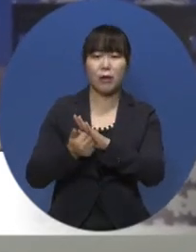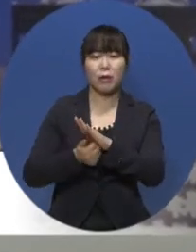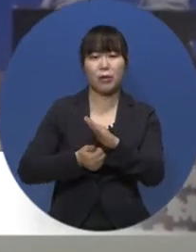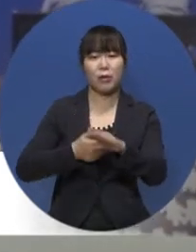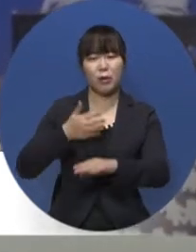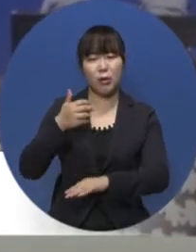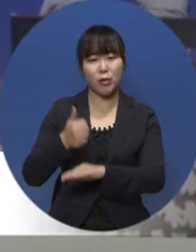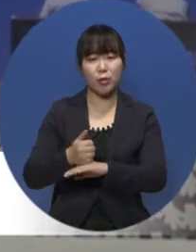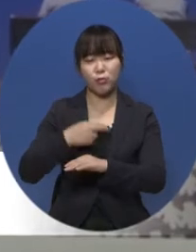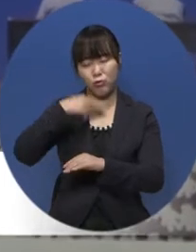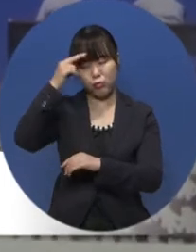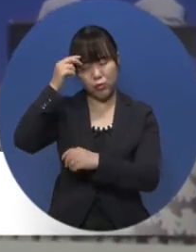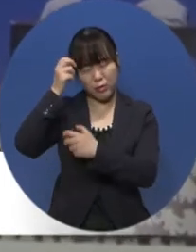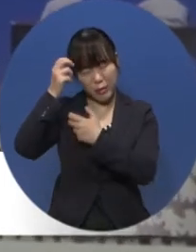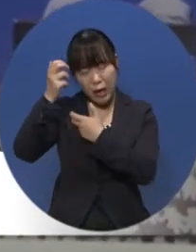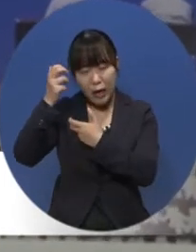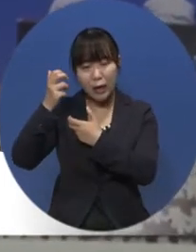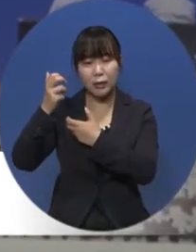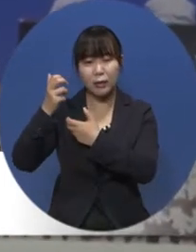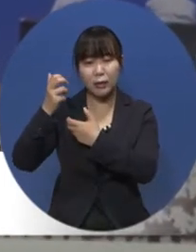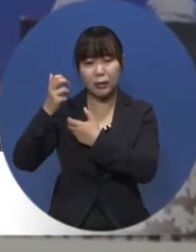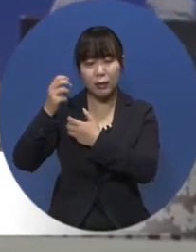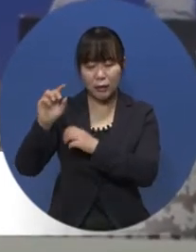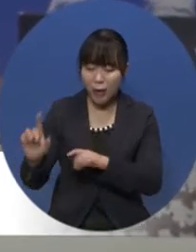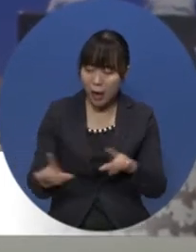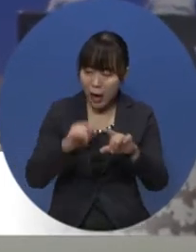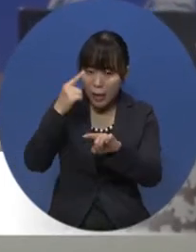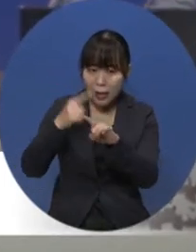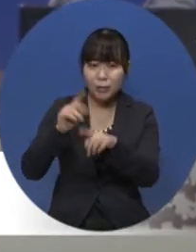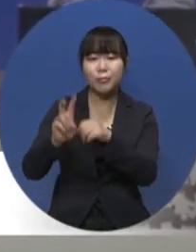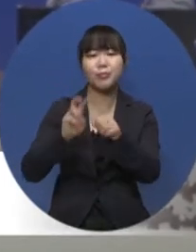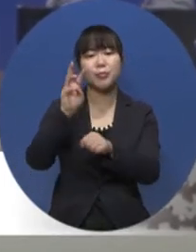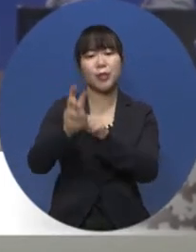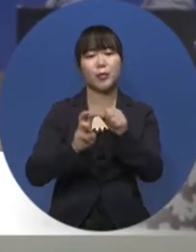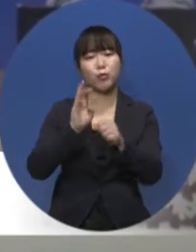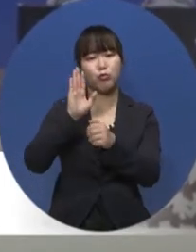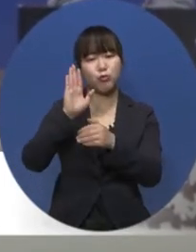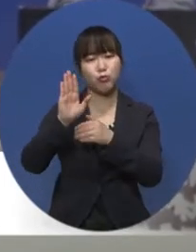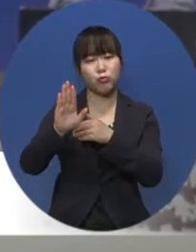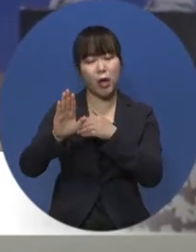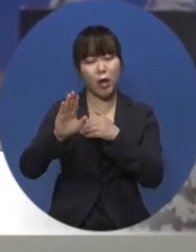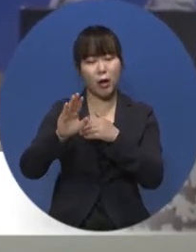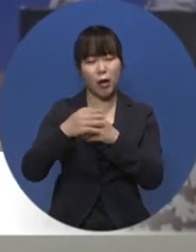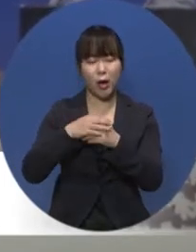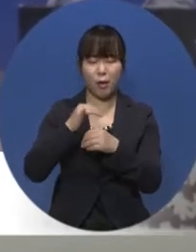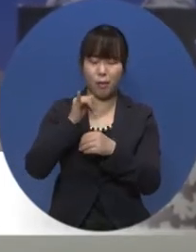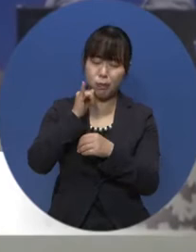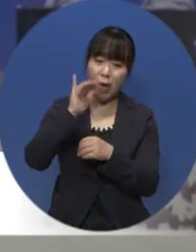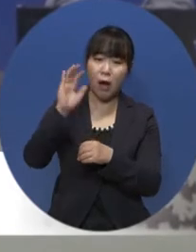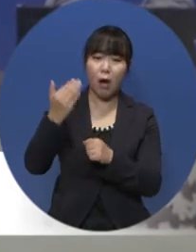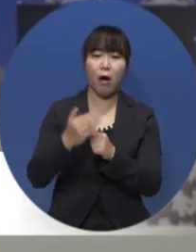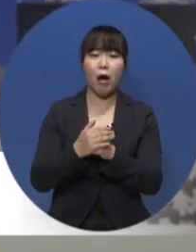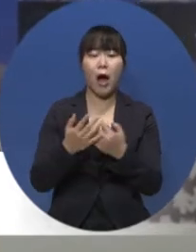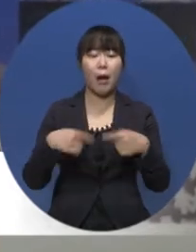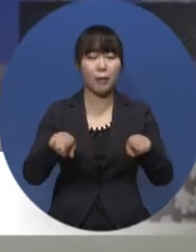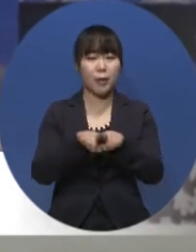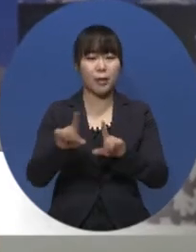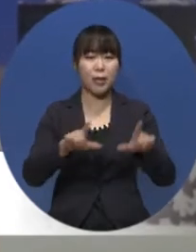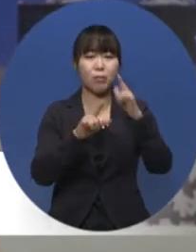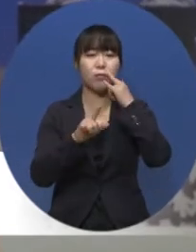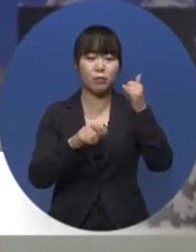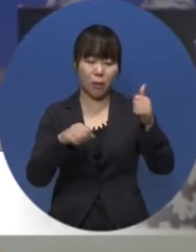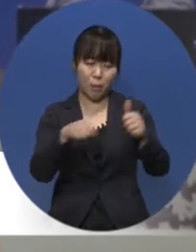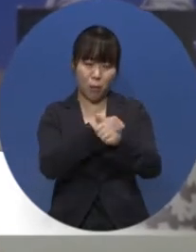그러다 보니까 술에 의지를 하면서 지내다가 20, 30년이 흐르면서 알코올 중독자가 되고 같이 사는 부모님께